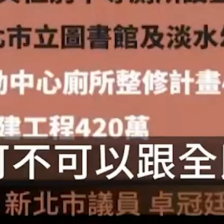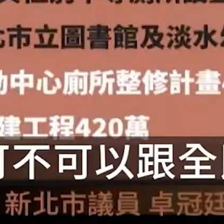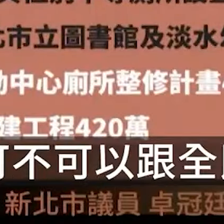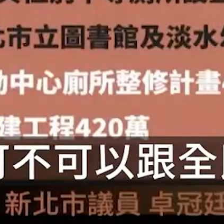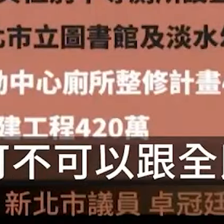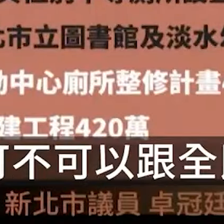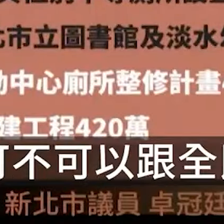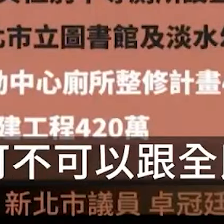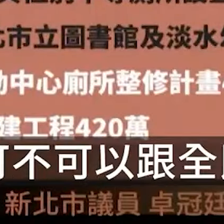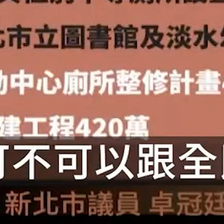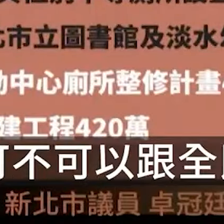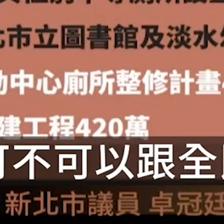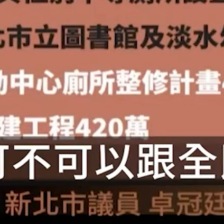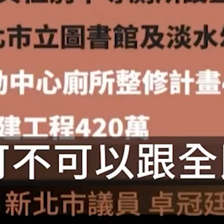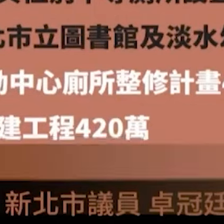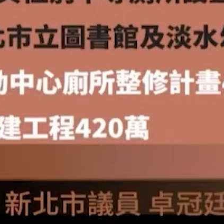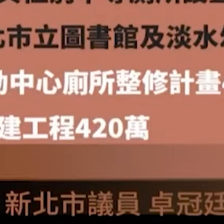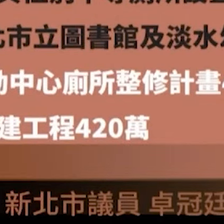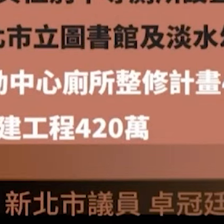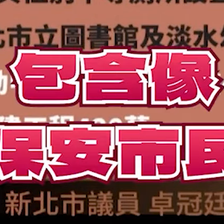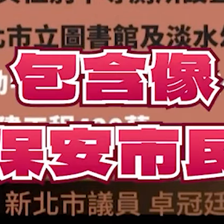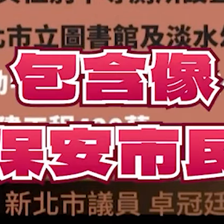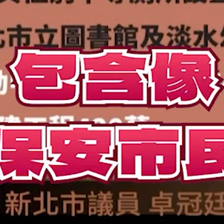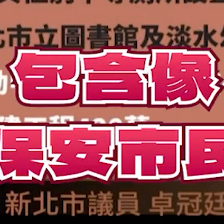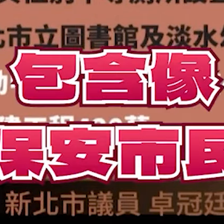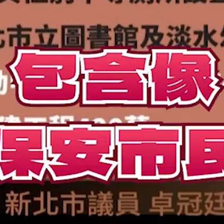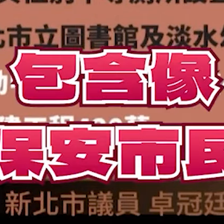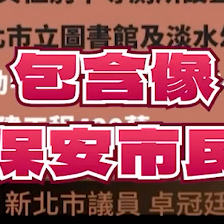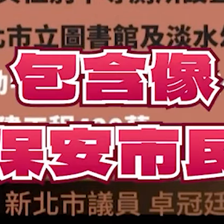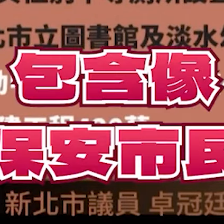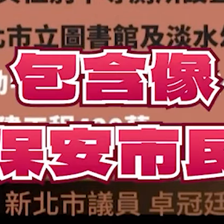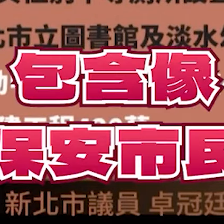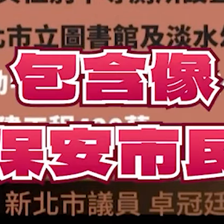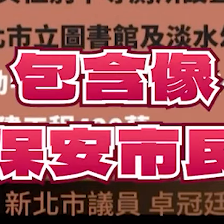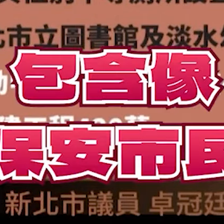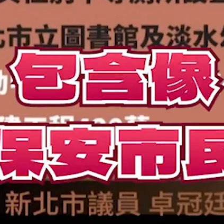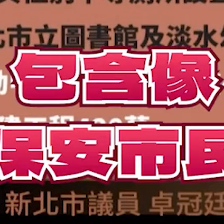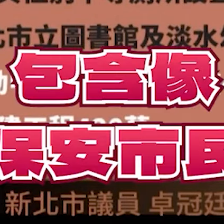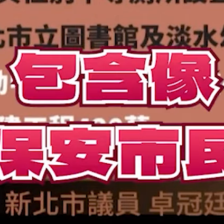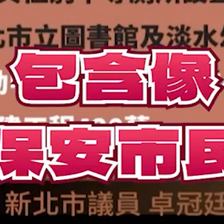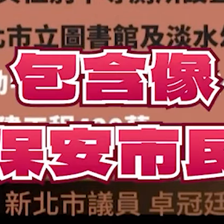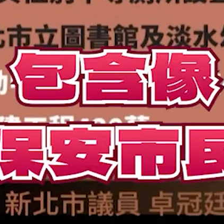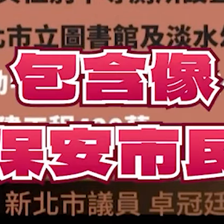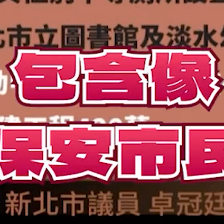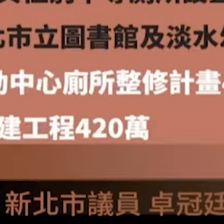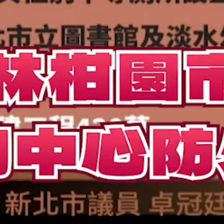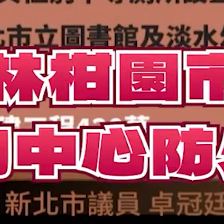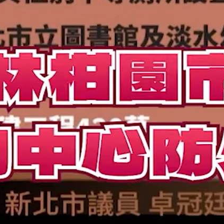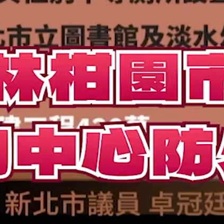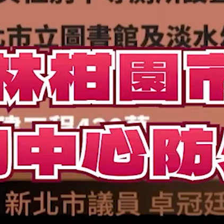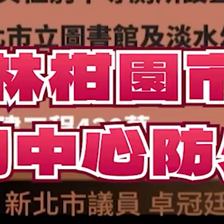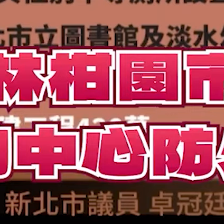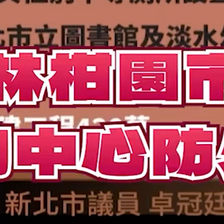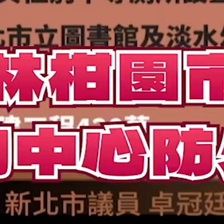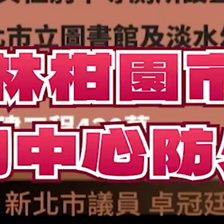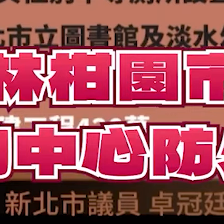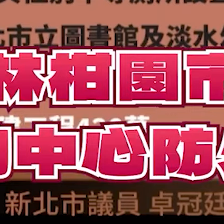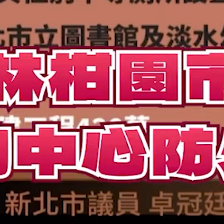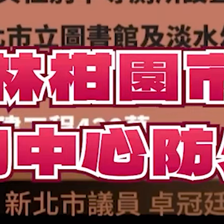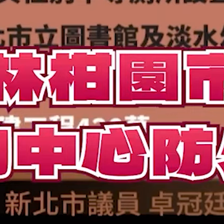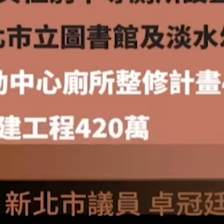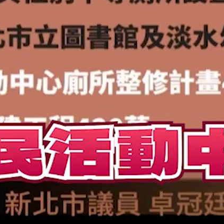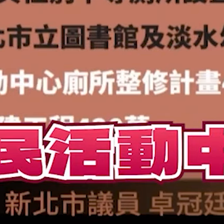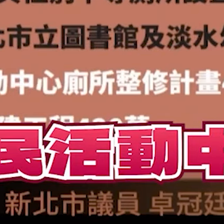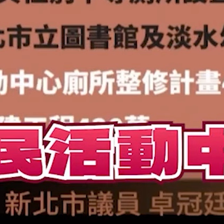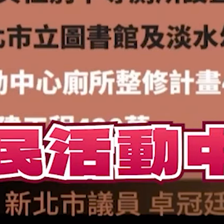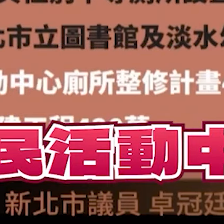因应？怎么办？可不可以跟全民讲一下？包含像我们树林保安市民活动中心大门装修，树林甘源市民活动中心防